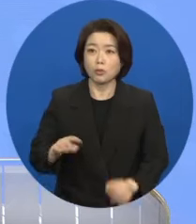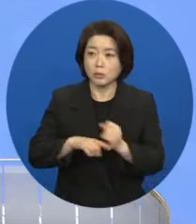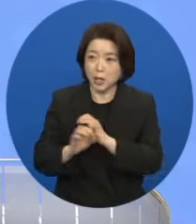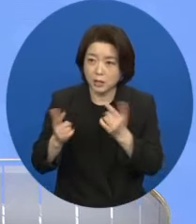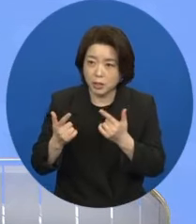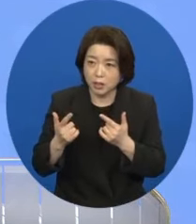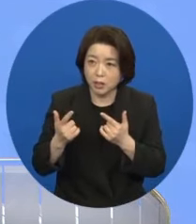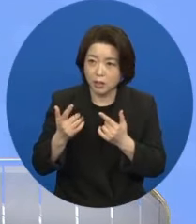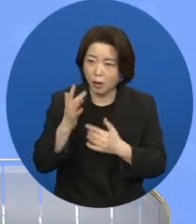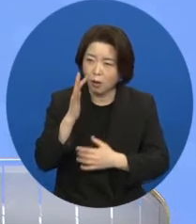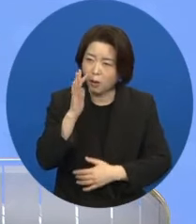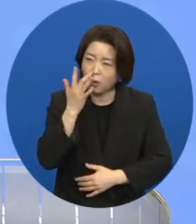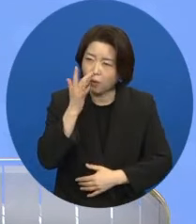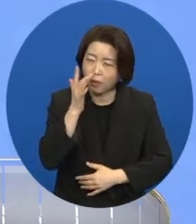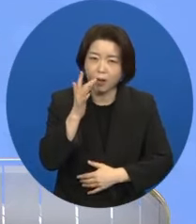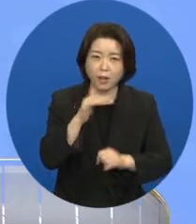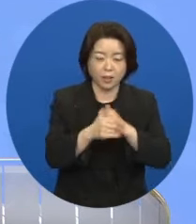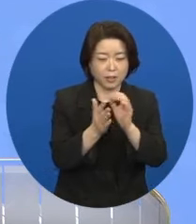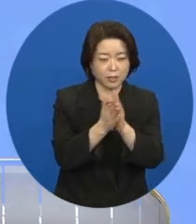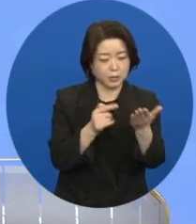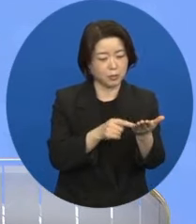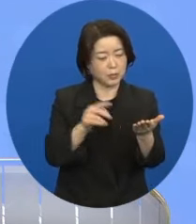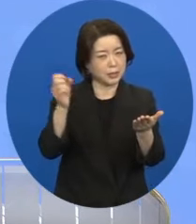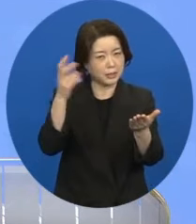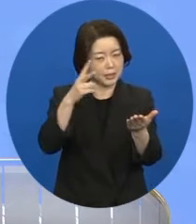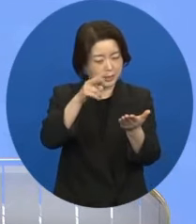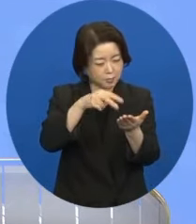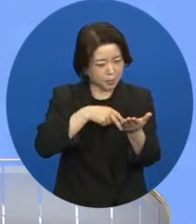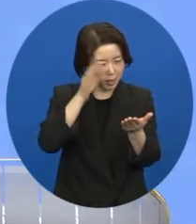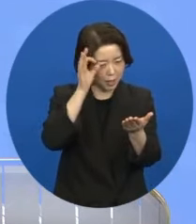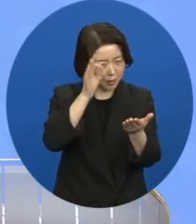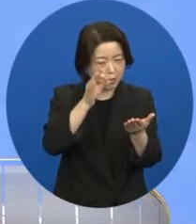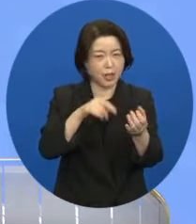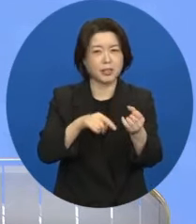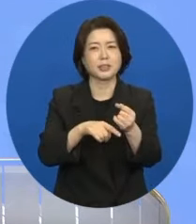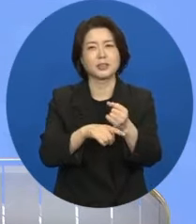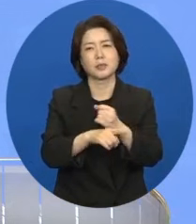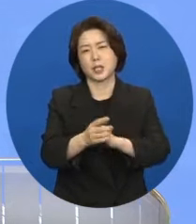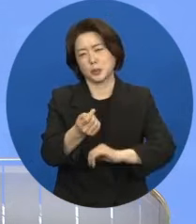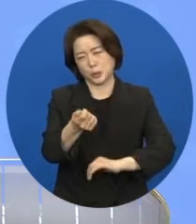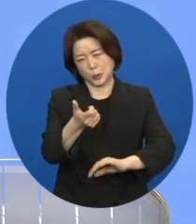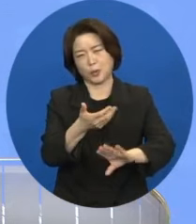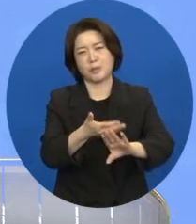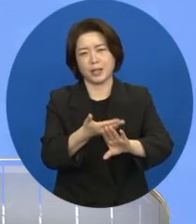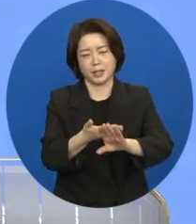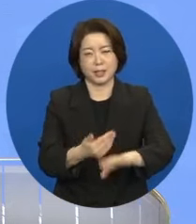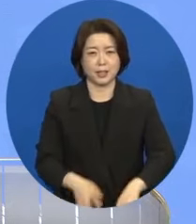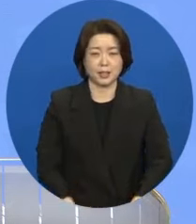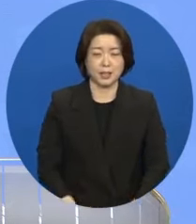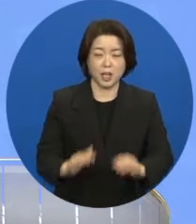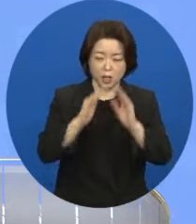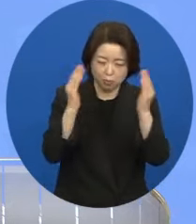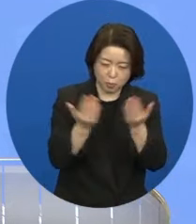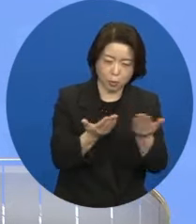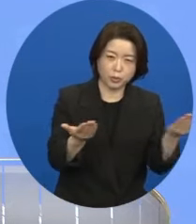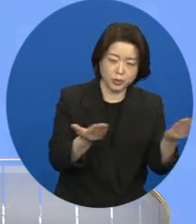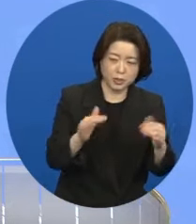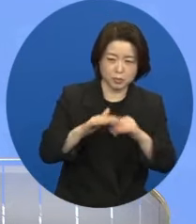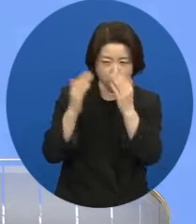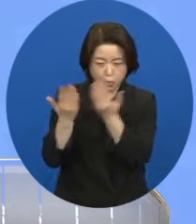알았는데요 러분 성경을 가만히 보시면 그 의미가 아니에요 모든 일들 모든